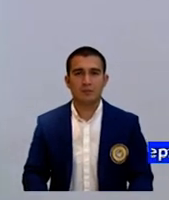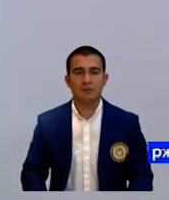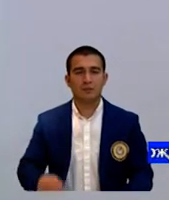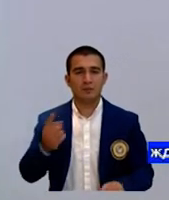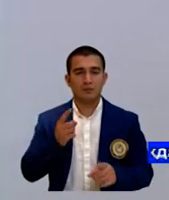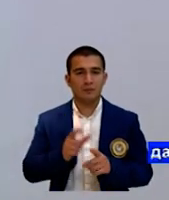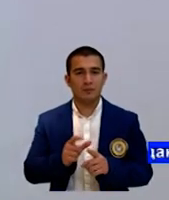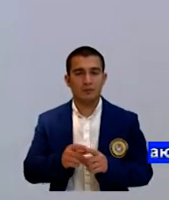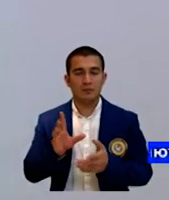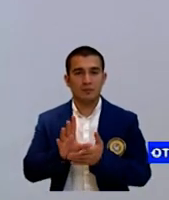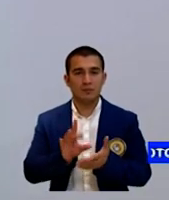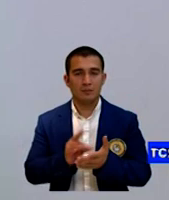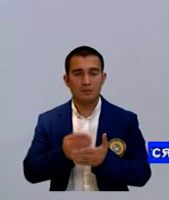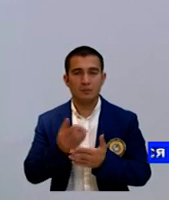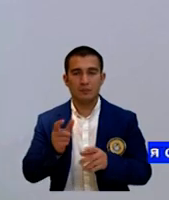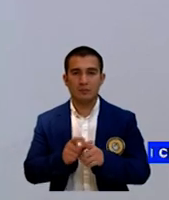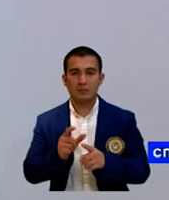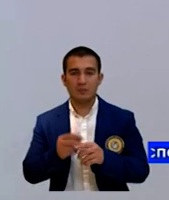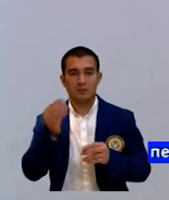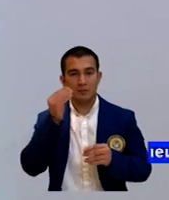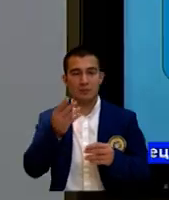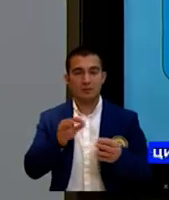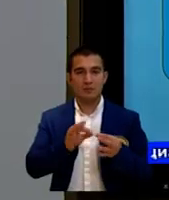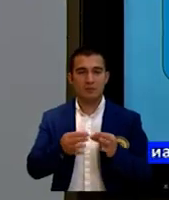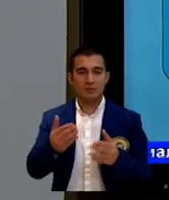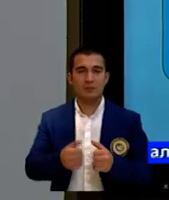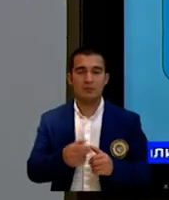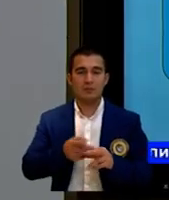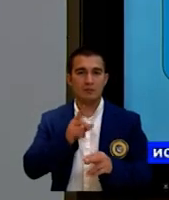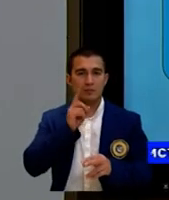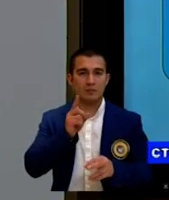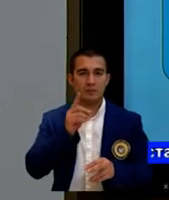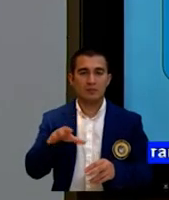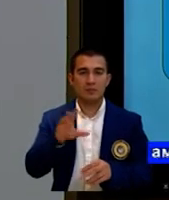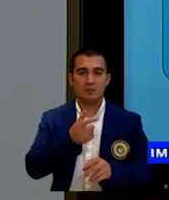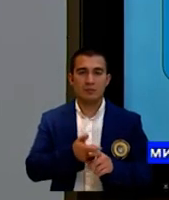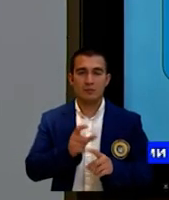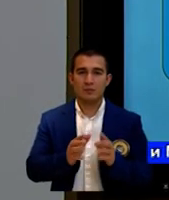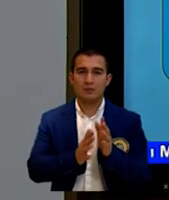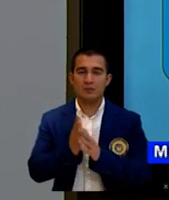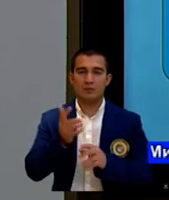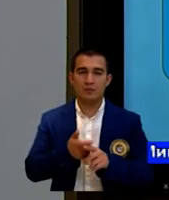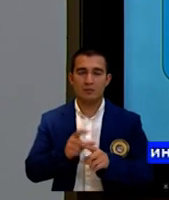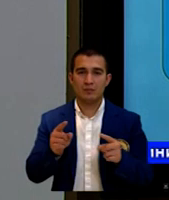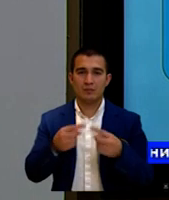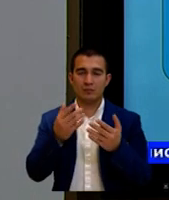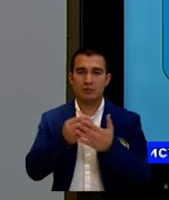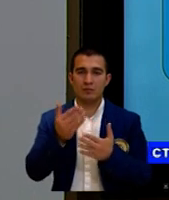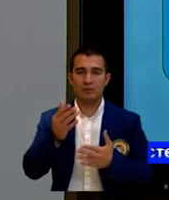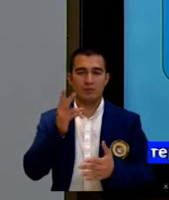Birinchi gapimiz ko'chirma gapga aloqador ekan. Yoshlarimiz istiqboli porloq, dedi